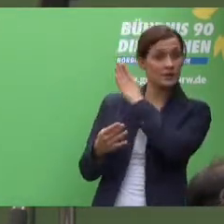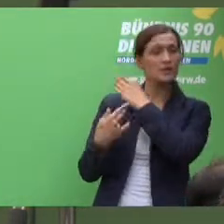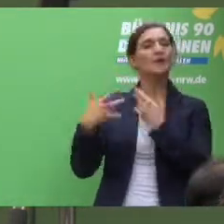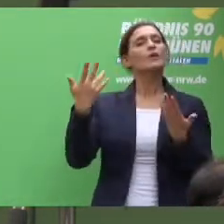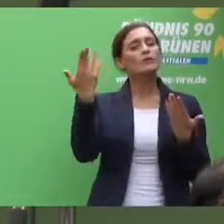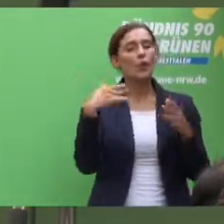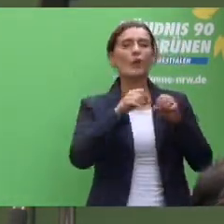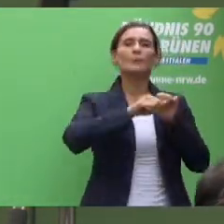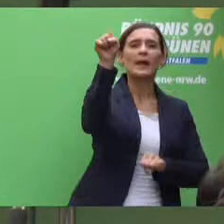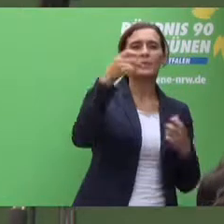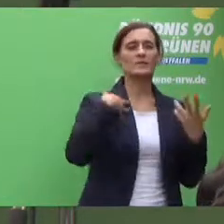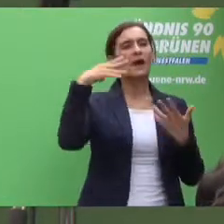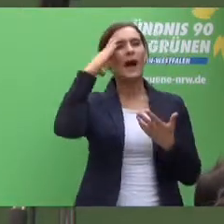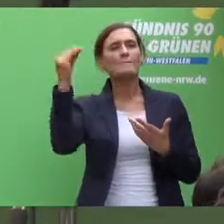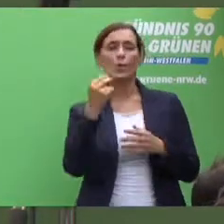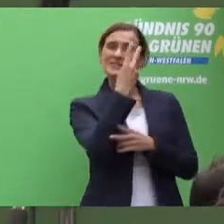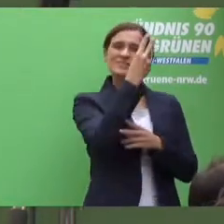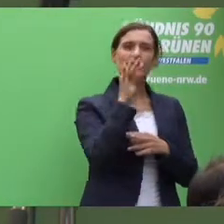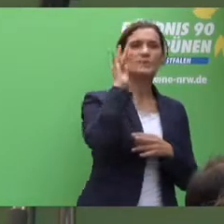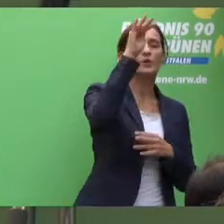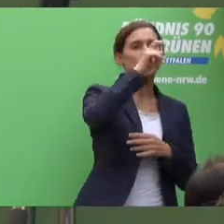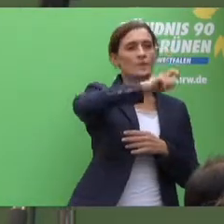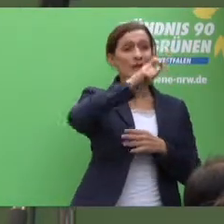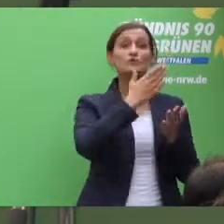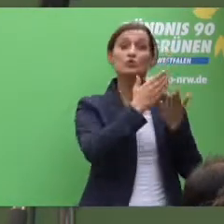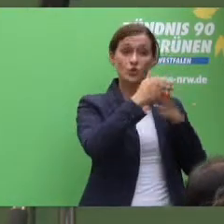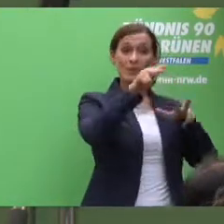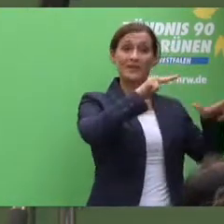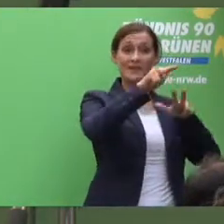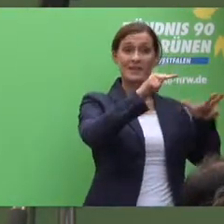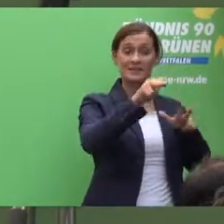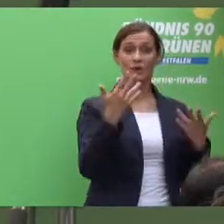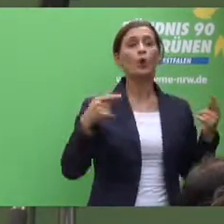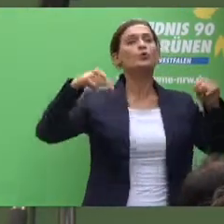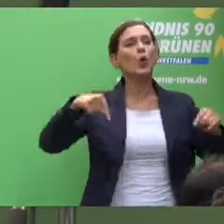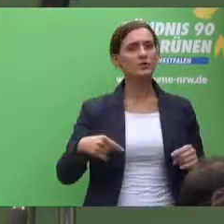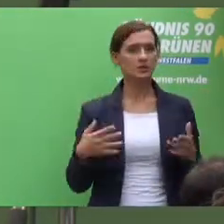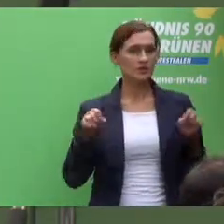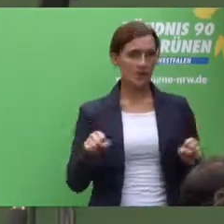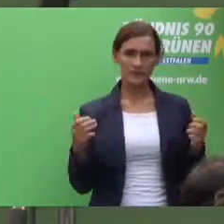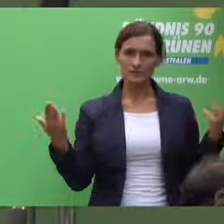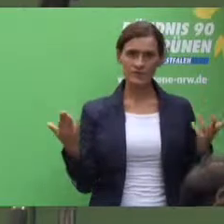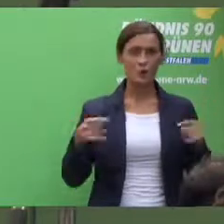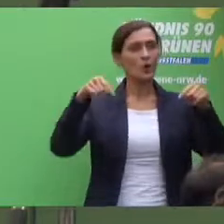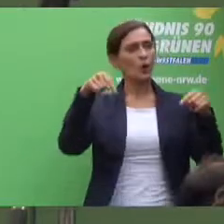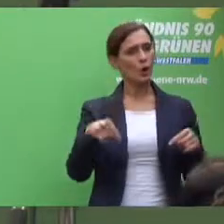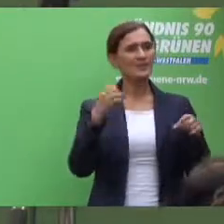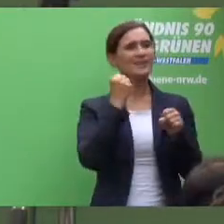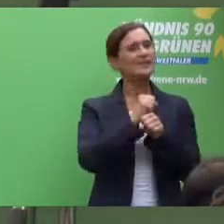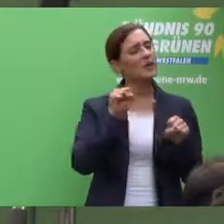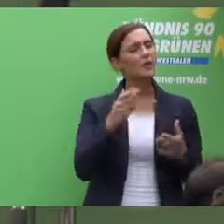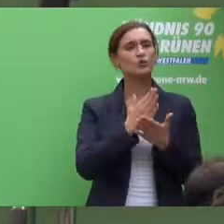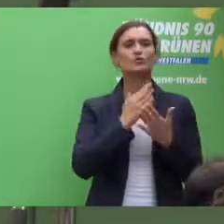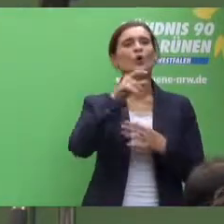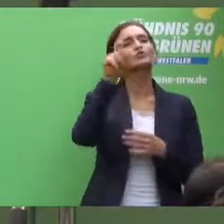Hamburg 2 Millionen Menschen regiert. Wie ist es heute? Heute könnt ihr an der Schweizer Grenze auf